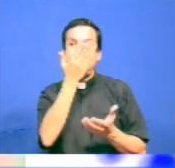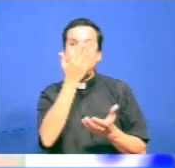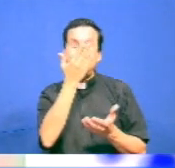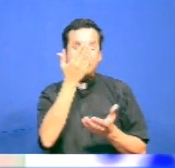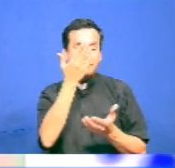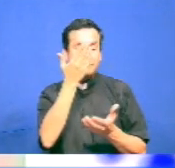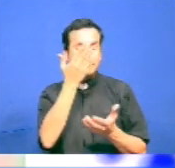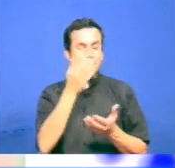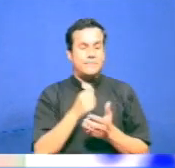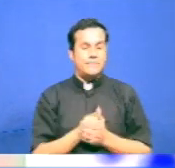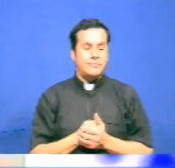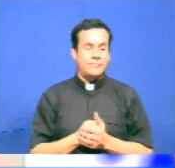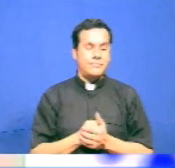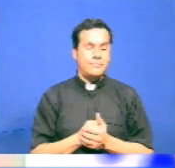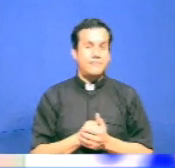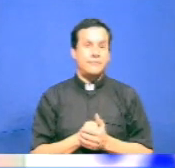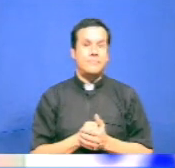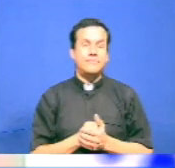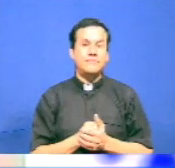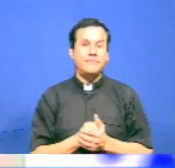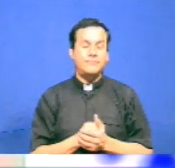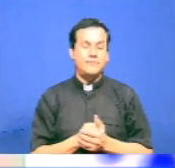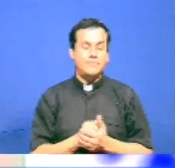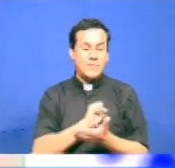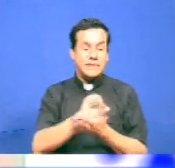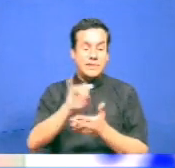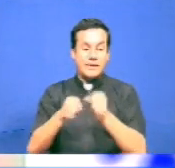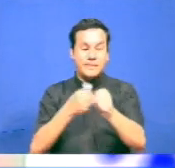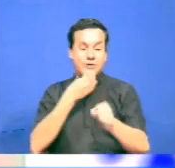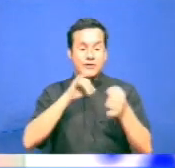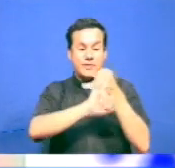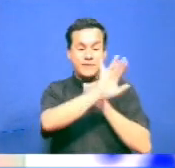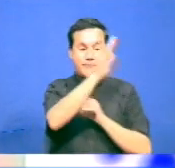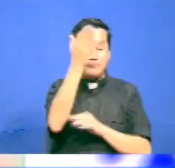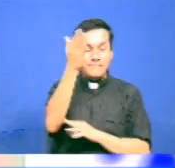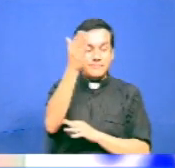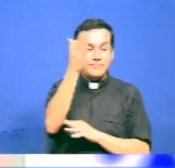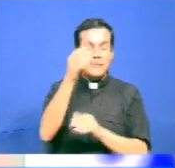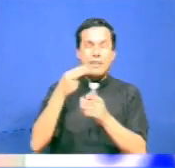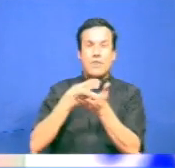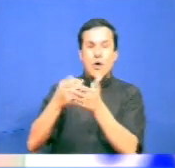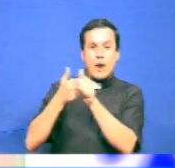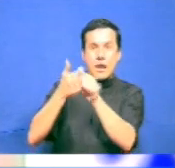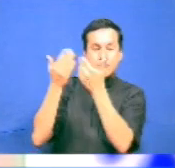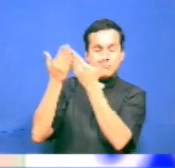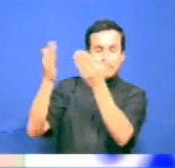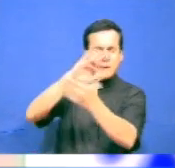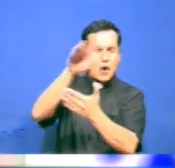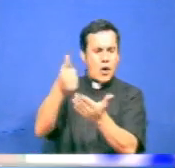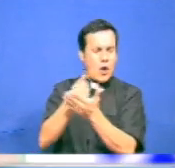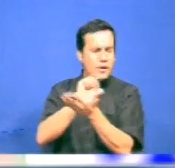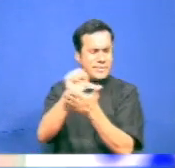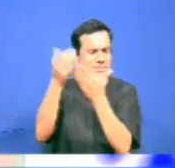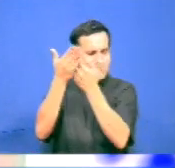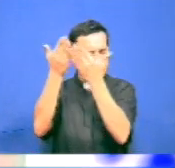pamoja na Maria Bikra mwenye heri, mama wa Mungu, Yosefu mume wake, mitume wenye heri na watakatifu wote